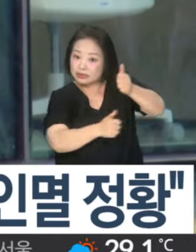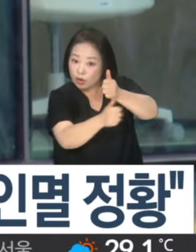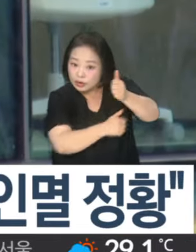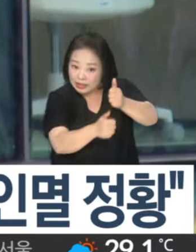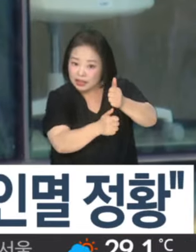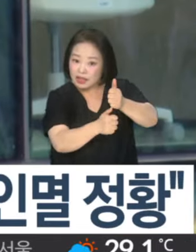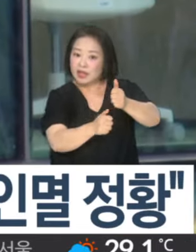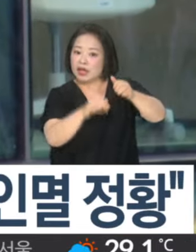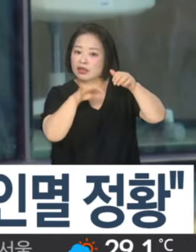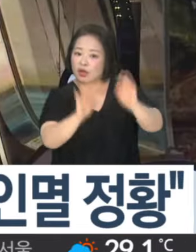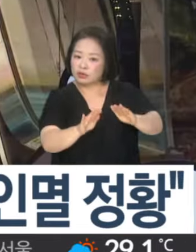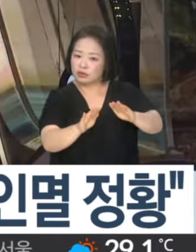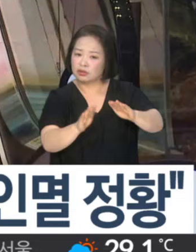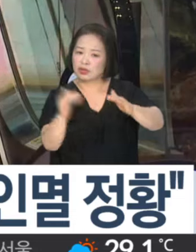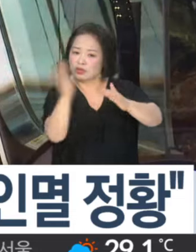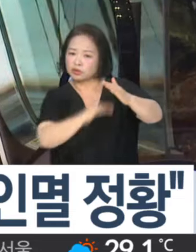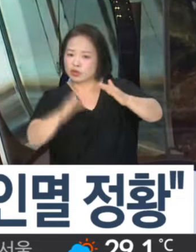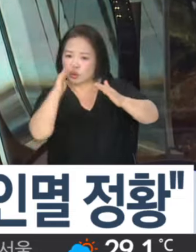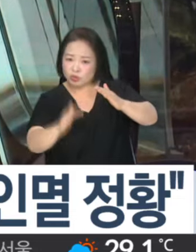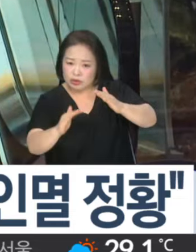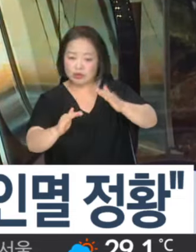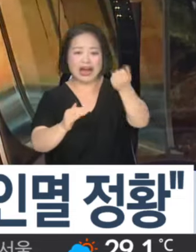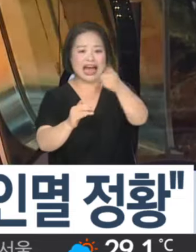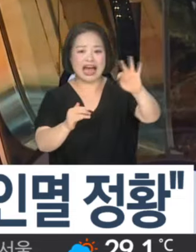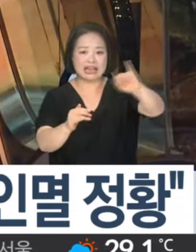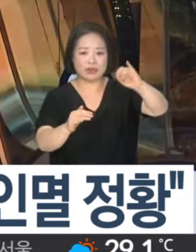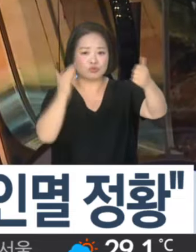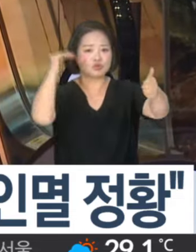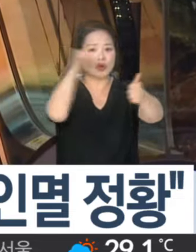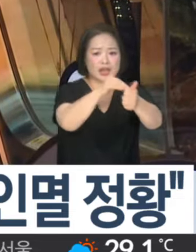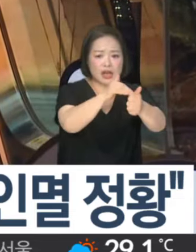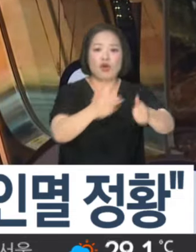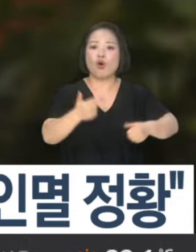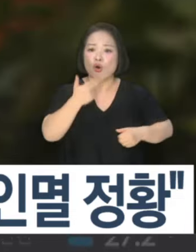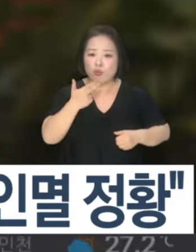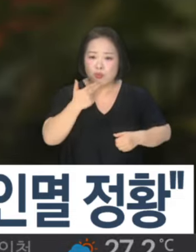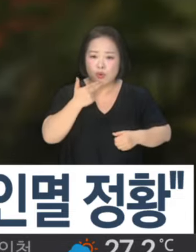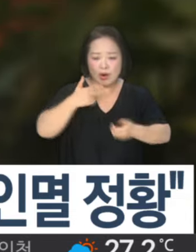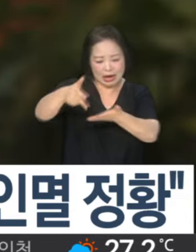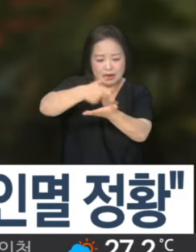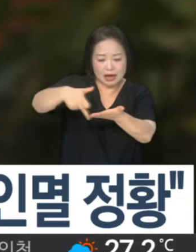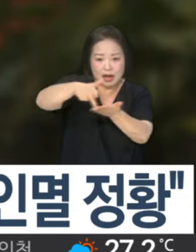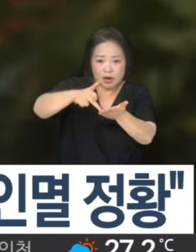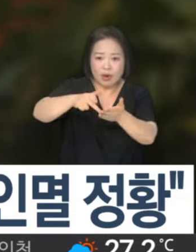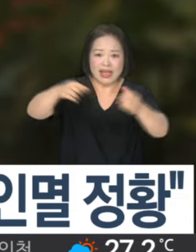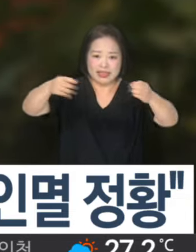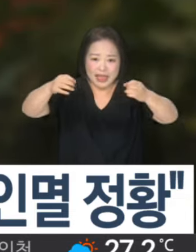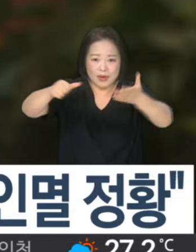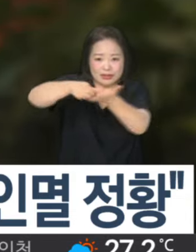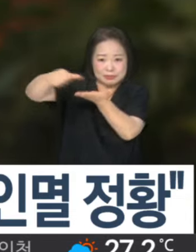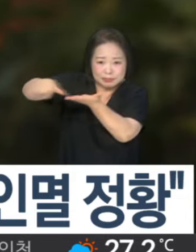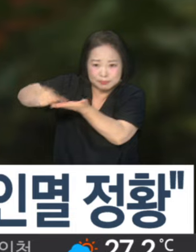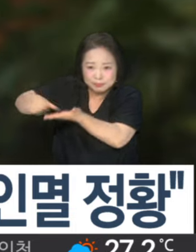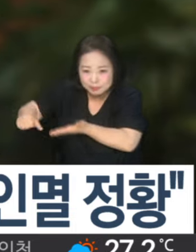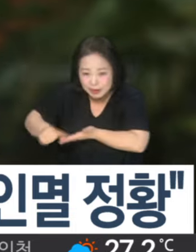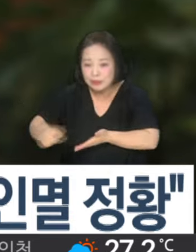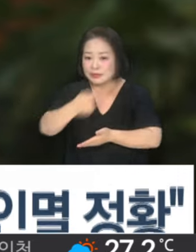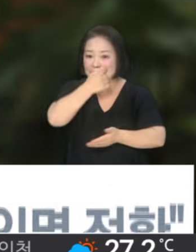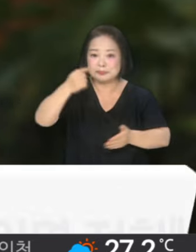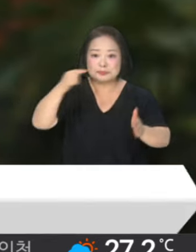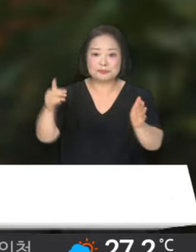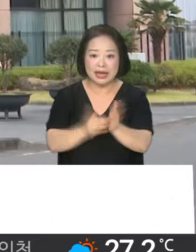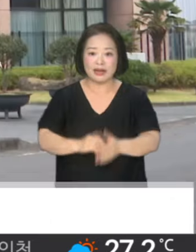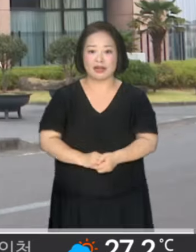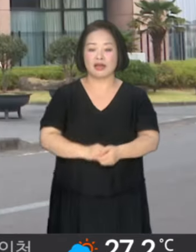매수 저지 목적이 없었다고 입맞추기를 하고 대화방을 삭제하는 등 조직적인 증거인멸을 한 정황도 포착했습니다.